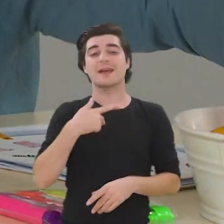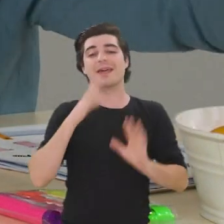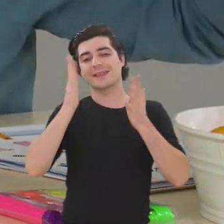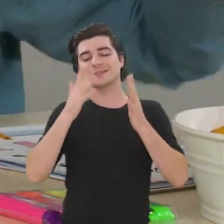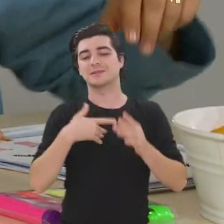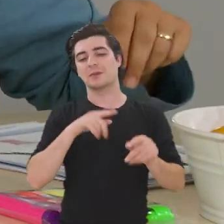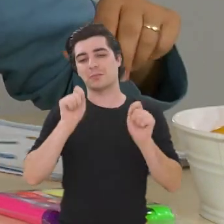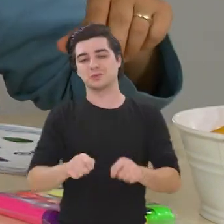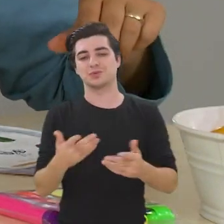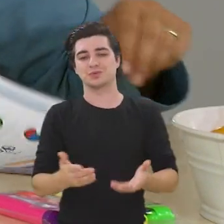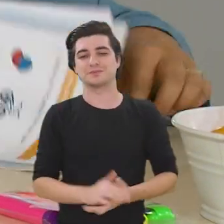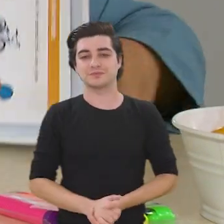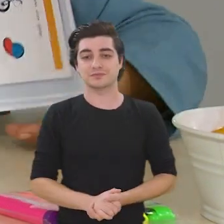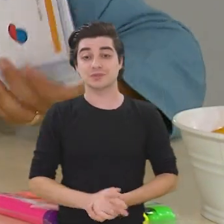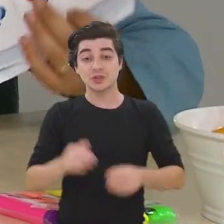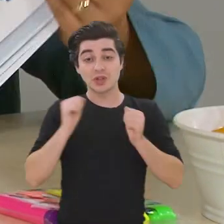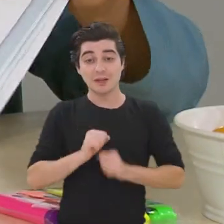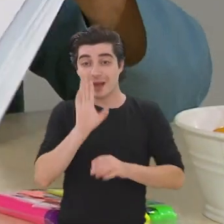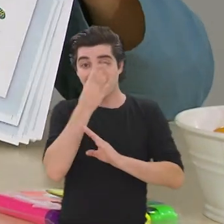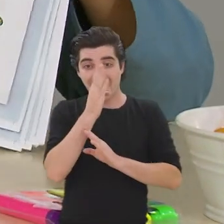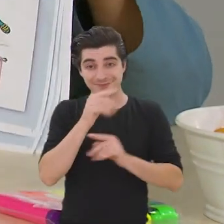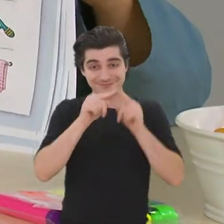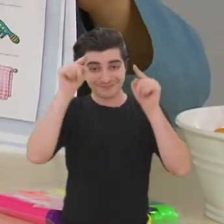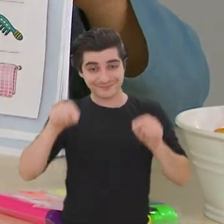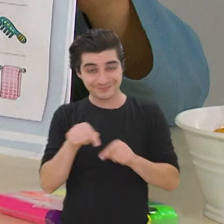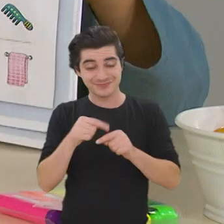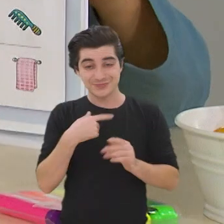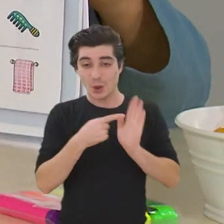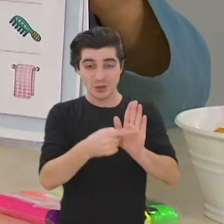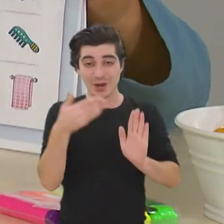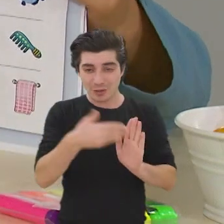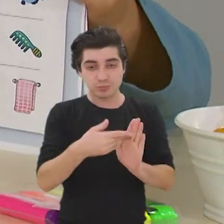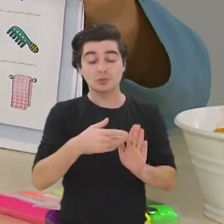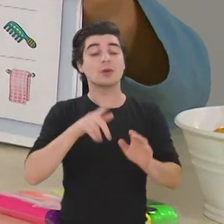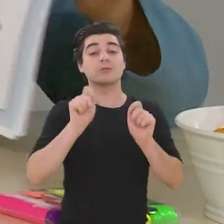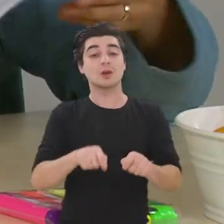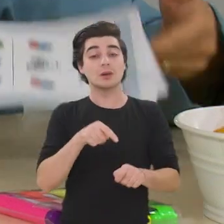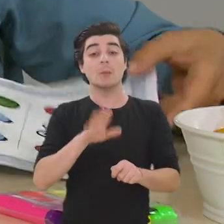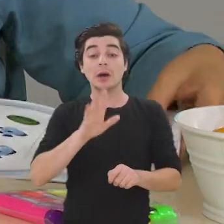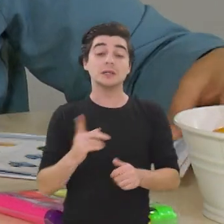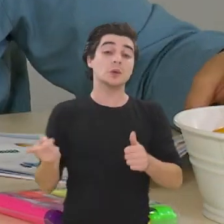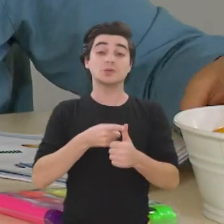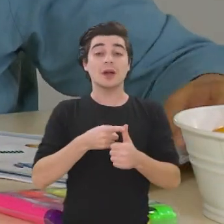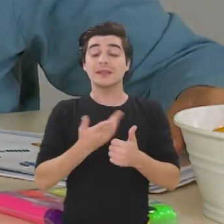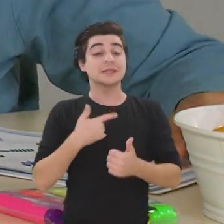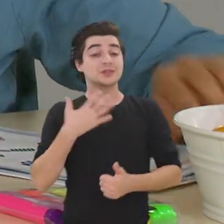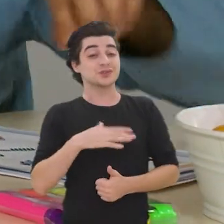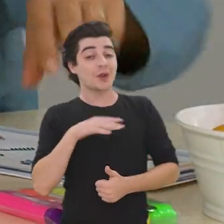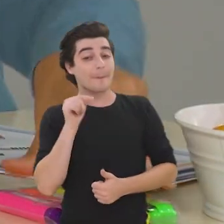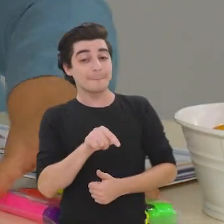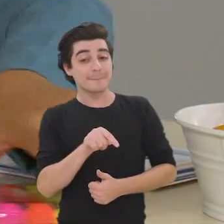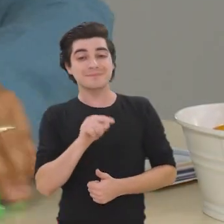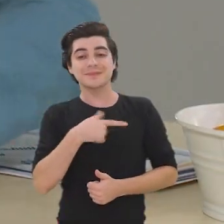geçiyoruz. Çalışma kağıtlarımı gösteriyorum ben sana. Bu kağıtları kullanacağız. Ama önce senden ne